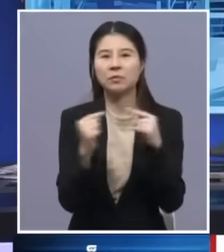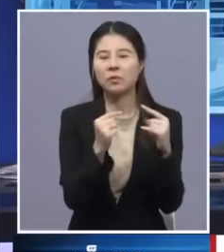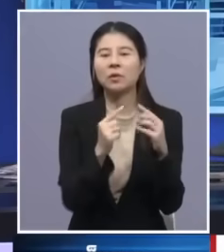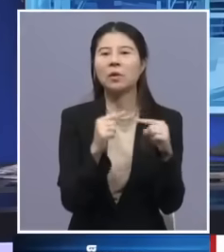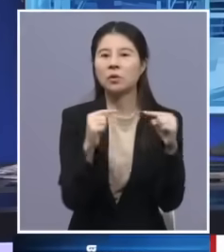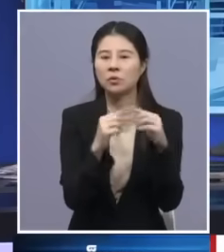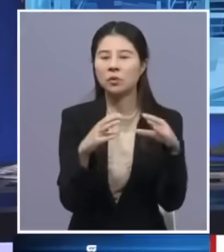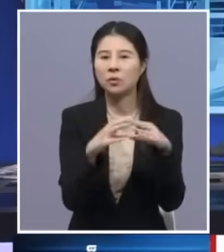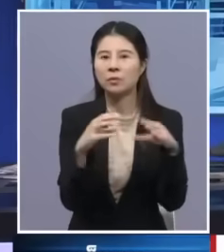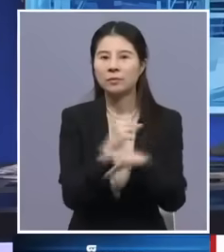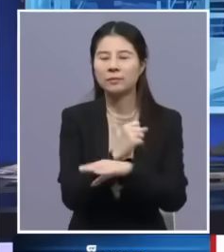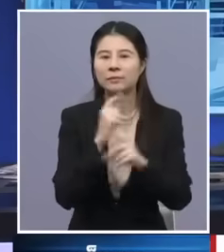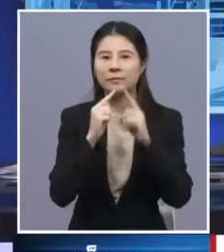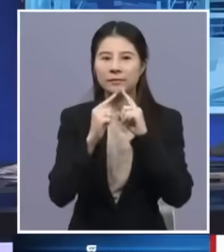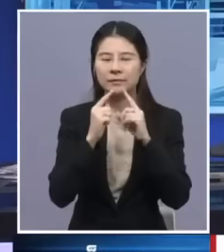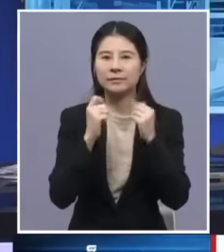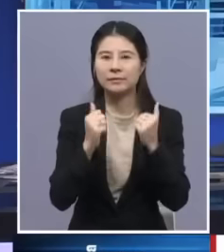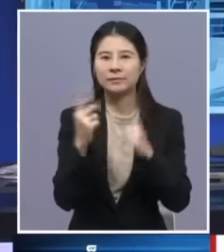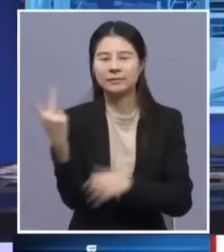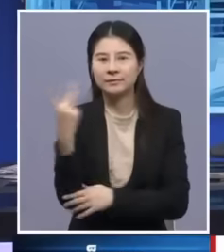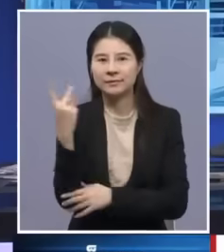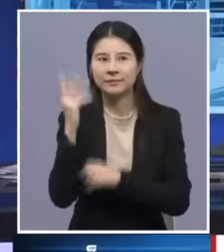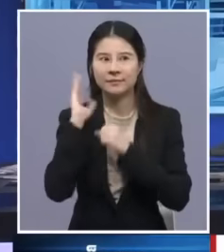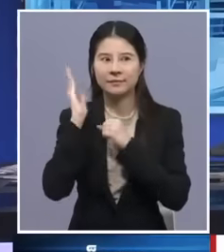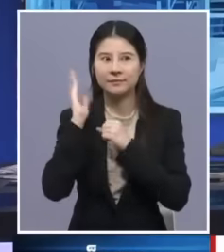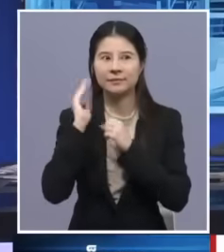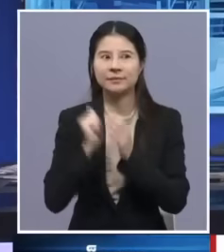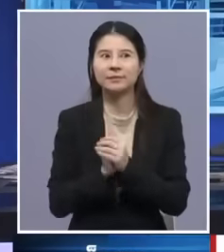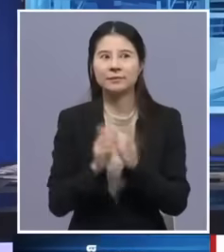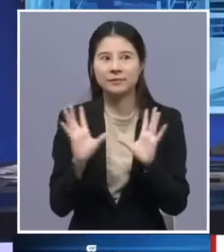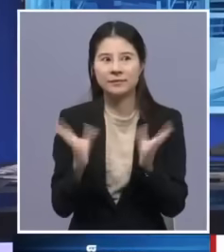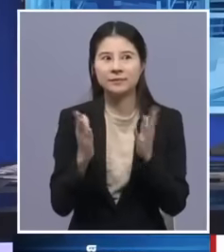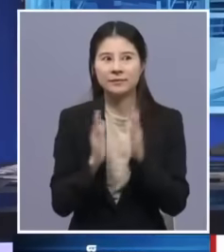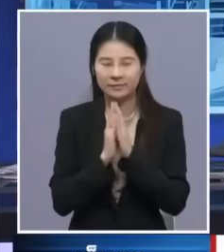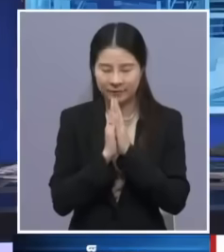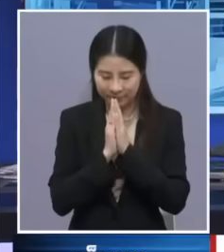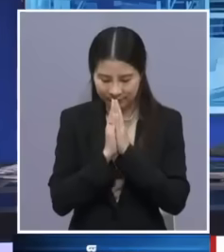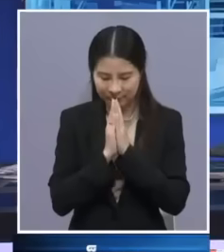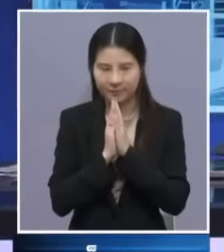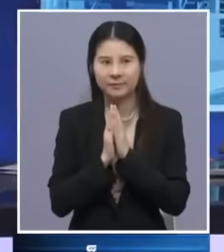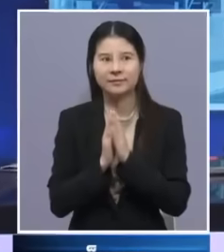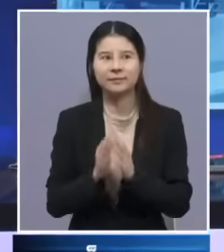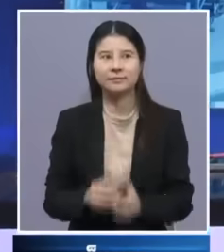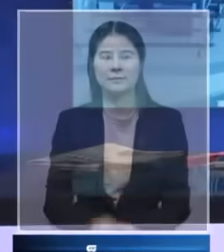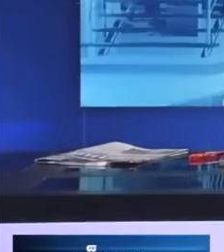เวลา 11:10 น.ผมยศธีวัฒน์พร้อมคุณแอลสราลัตและทีมงานทุกคนลาไปเลยนะครับสวัสดีครับ สวัสดีค่ะ